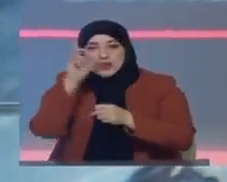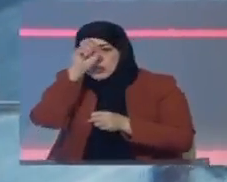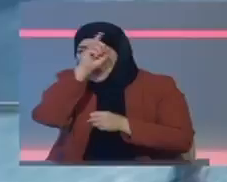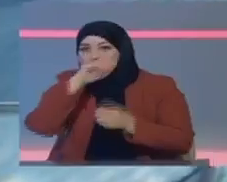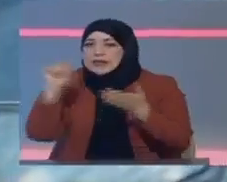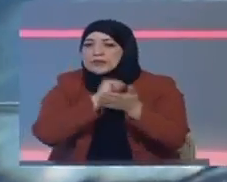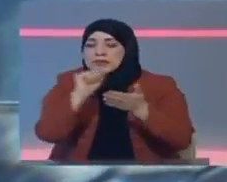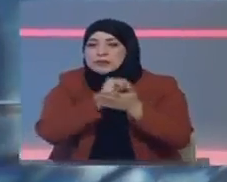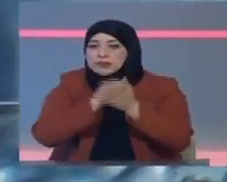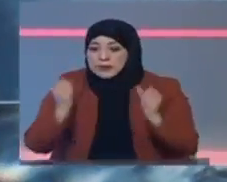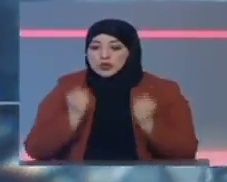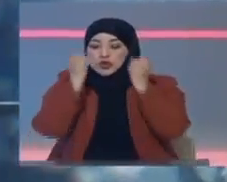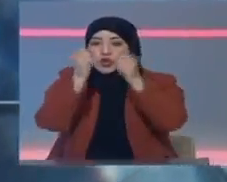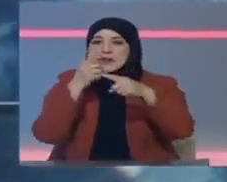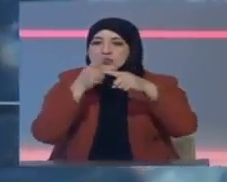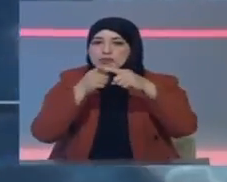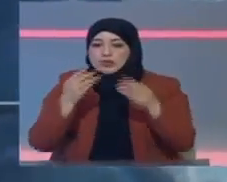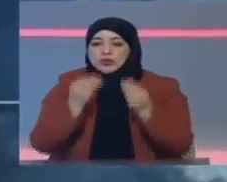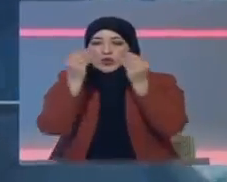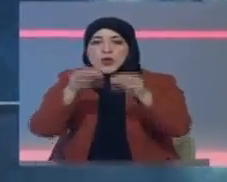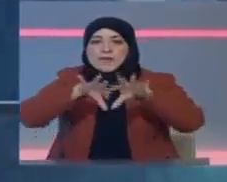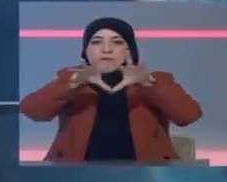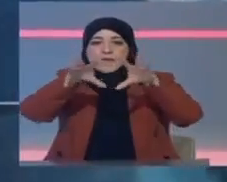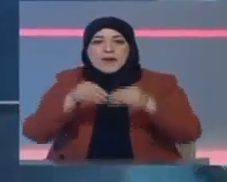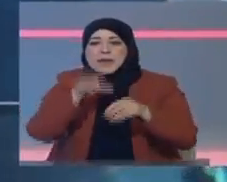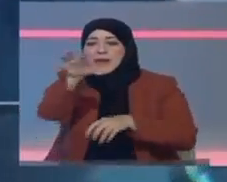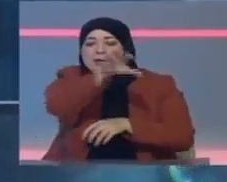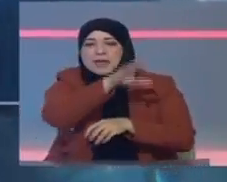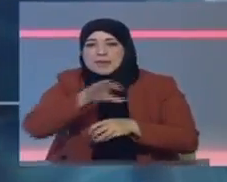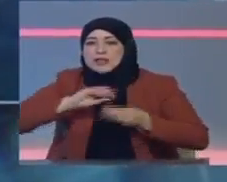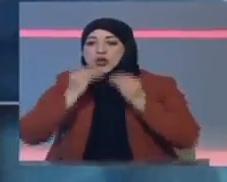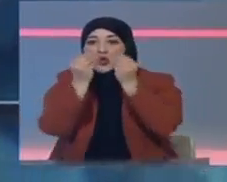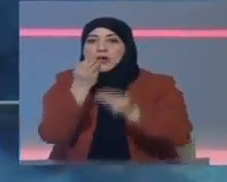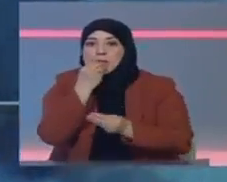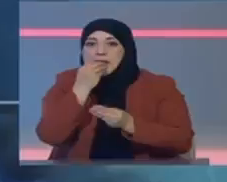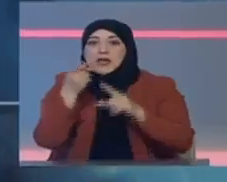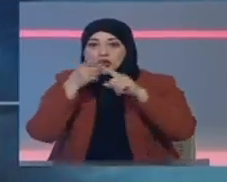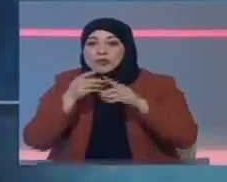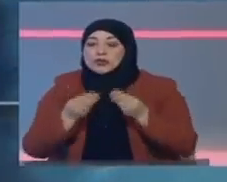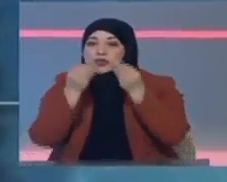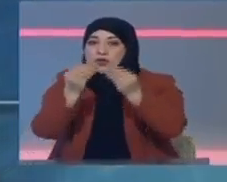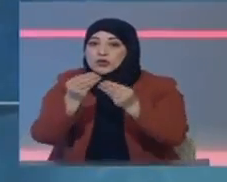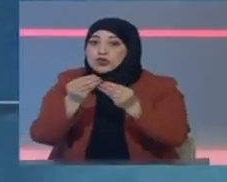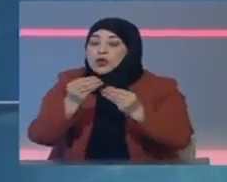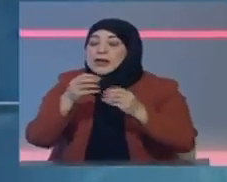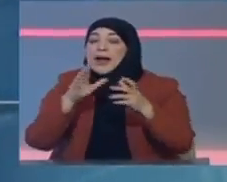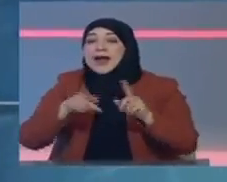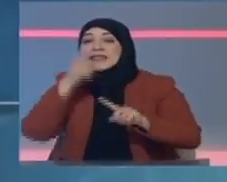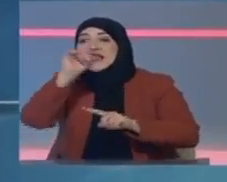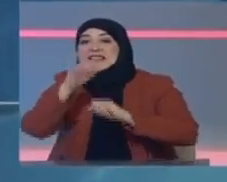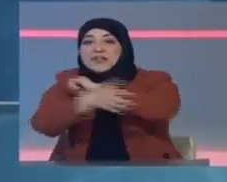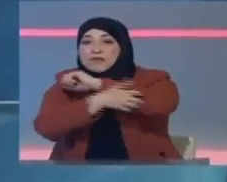الجهود لايصال الماء ون الى التونسيين في كل المناطق وتحقيق المطالب المشروعه للطبقات الهشه